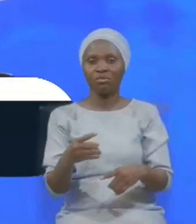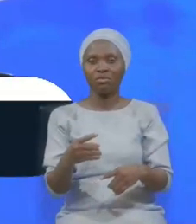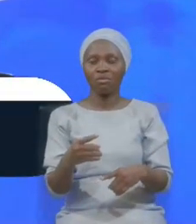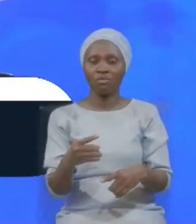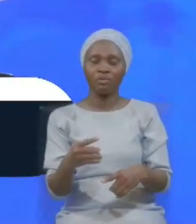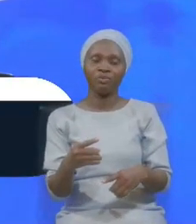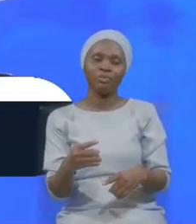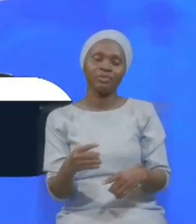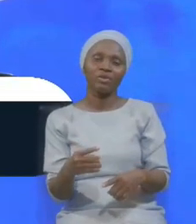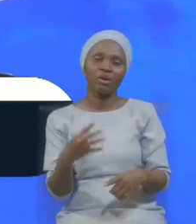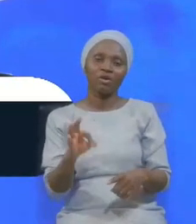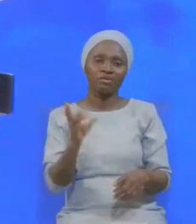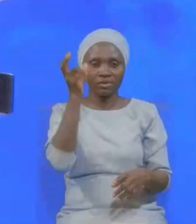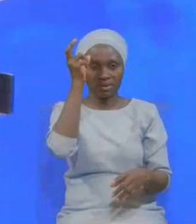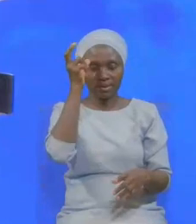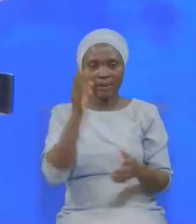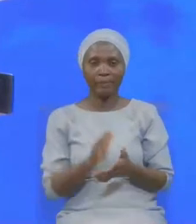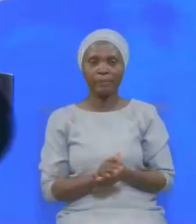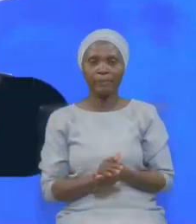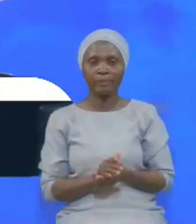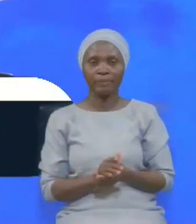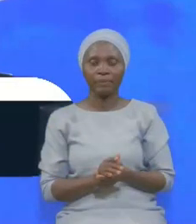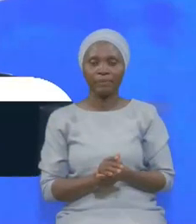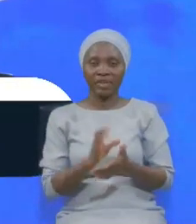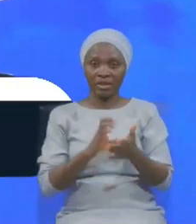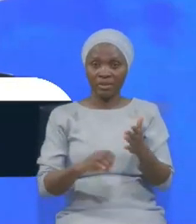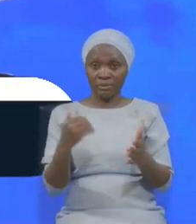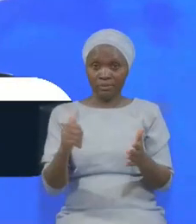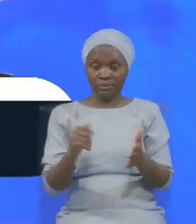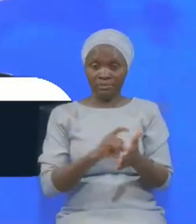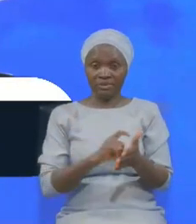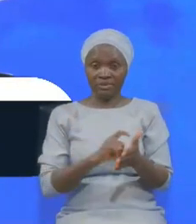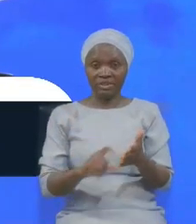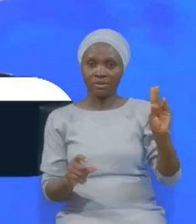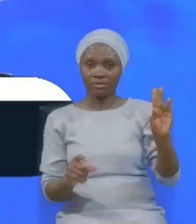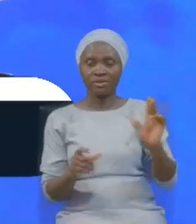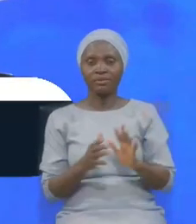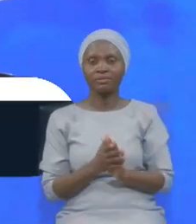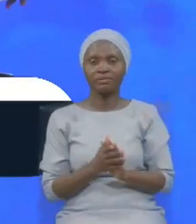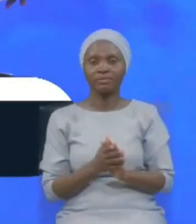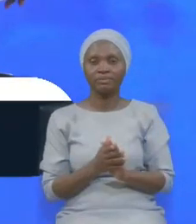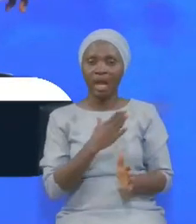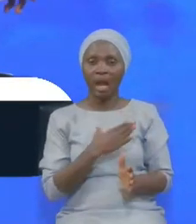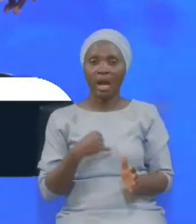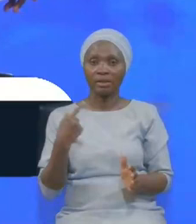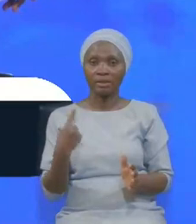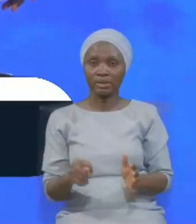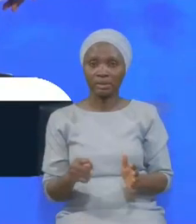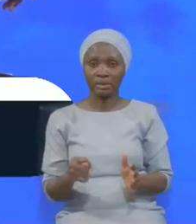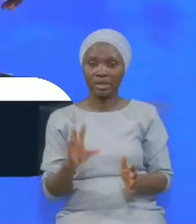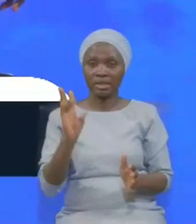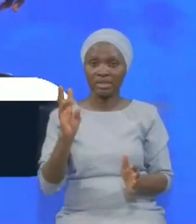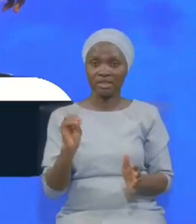Satan. Luc 10, voilà le verset 17. Les